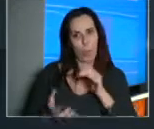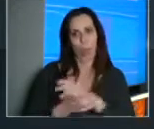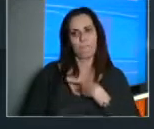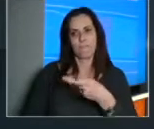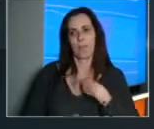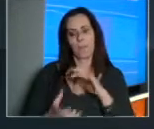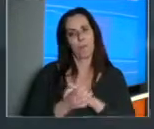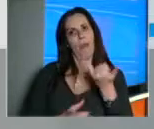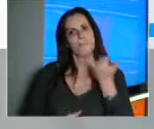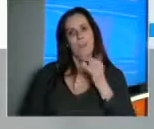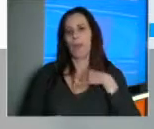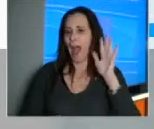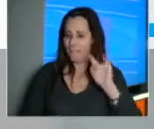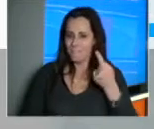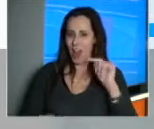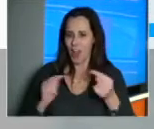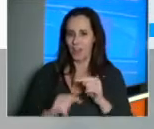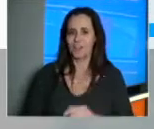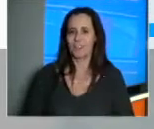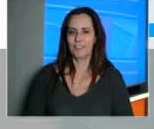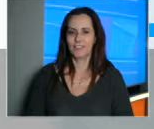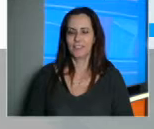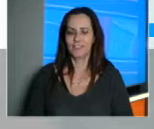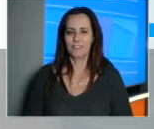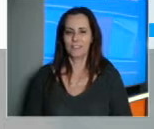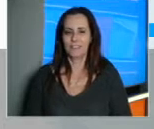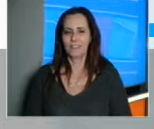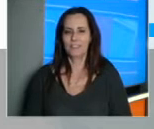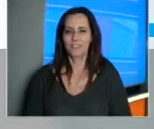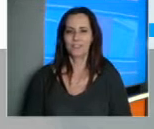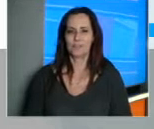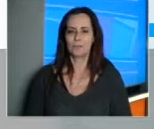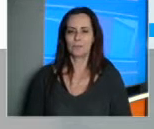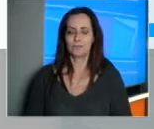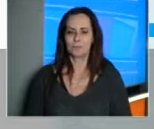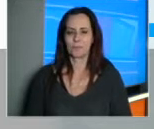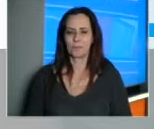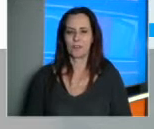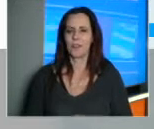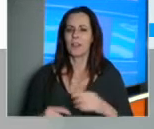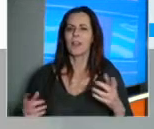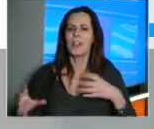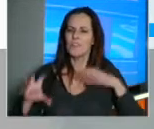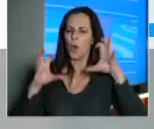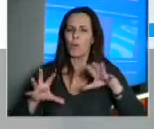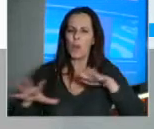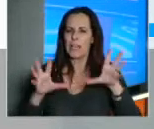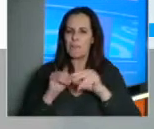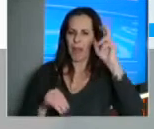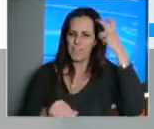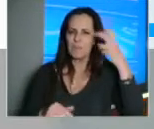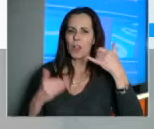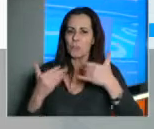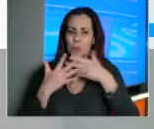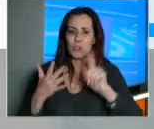הנה אנחנו... אז אולי הראו, הנה, את מצליחה לקרוא מה שכתוב שם, מוריה. זה מה זה מרחוק לי? קמפיין שלהם הפחידו אותנו מקואליציה